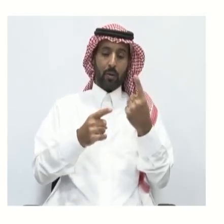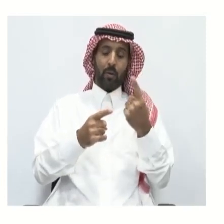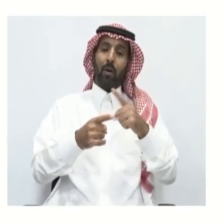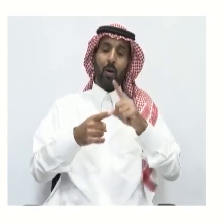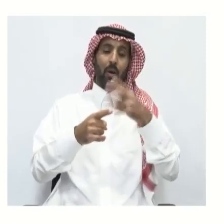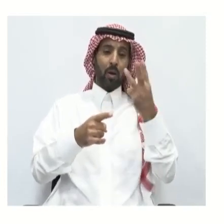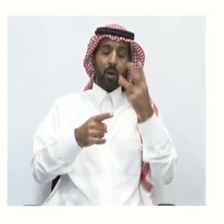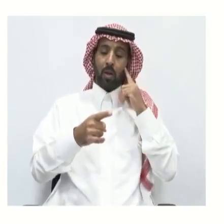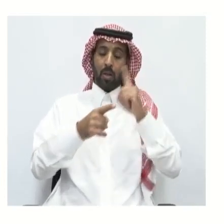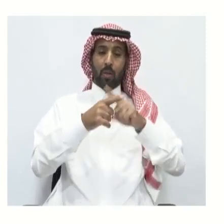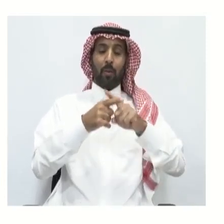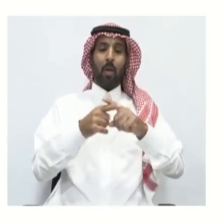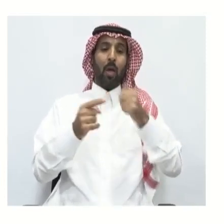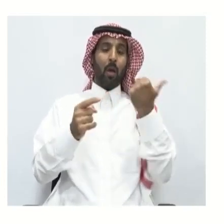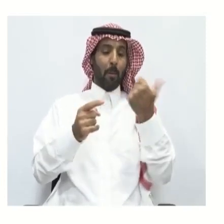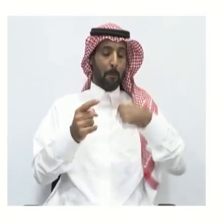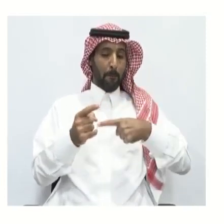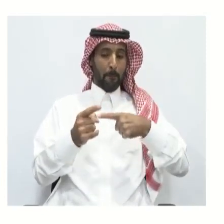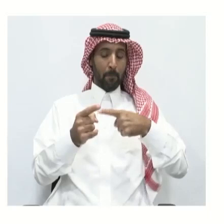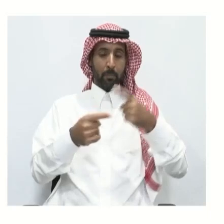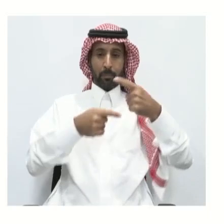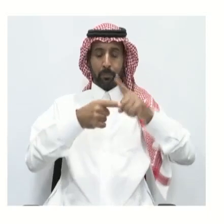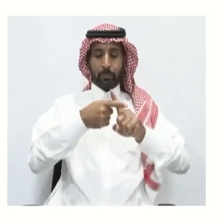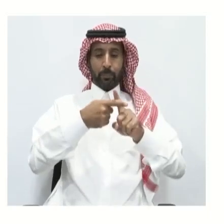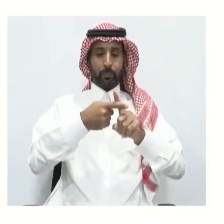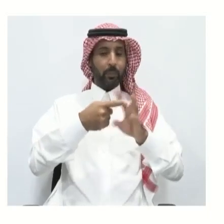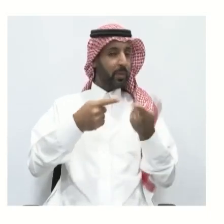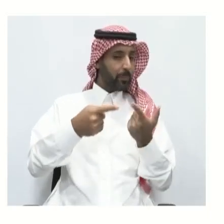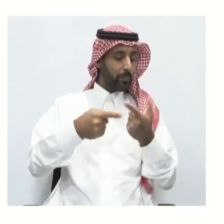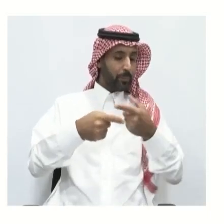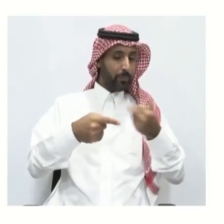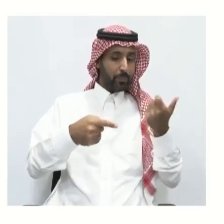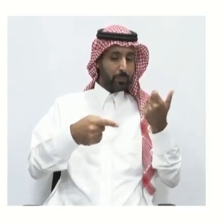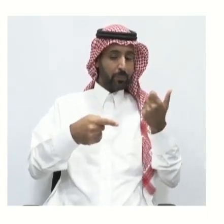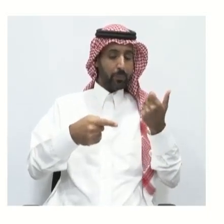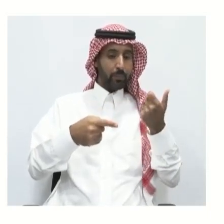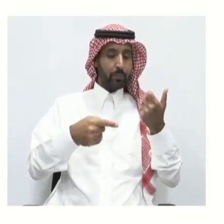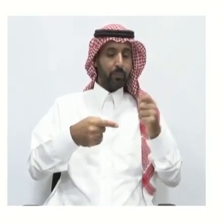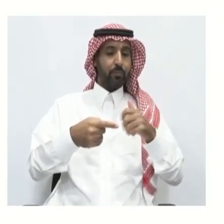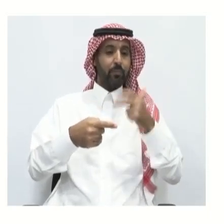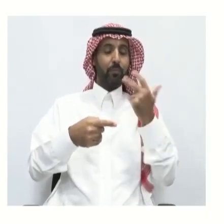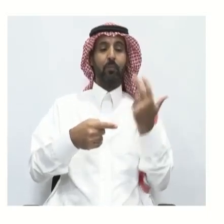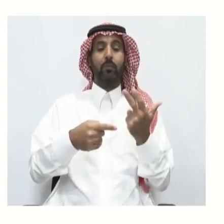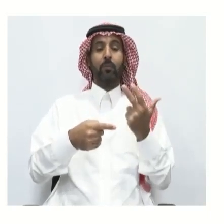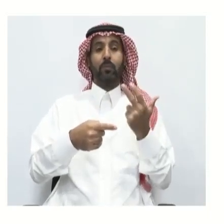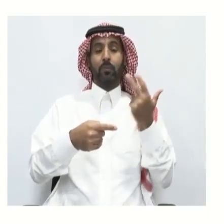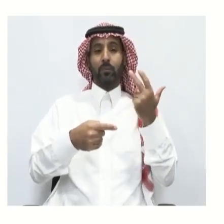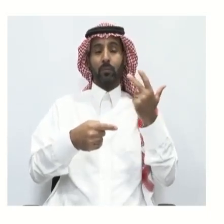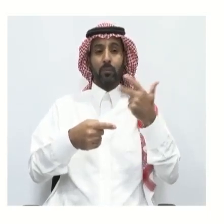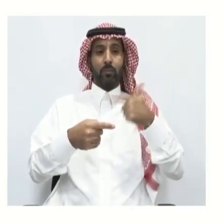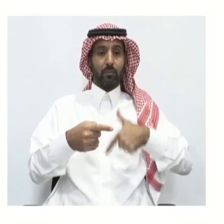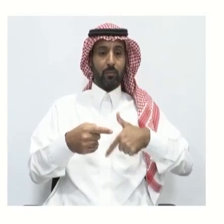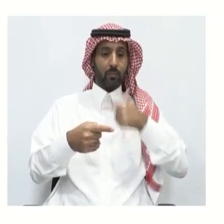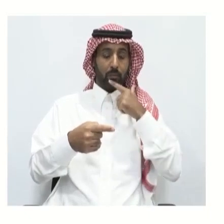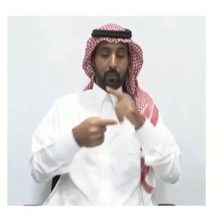هنا الثلاثه في السته عشر نجمعها بعد ذلك ثم يعطيني الناتج 78 جرام